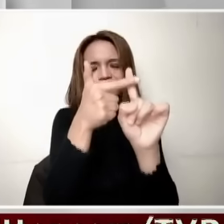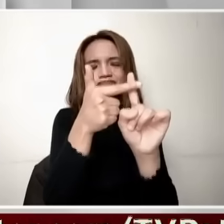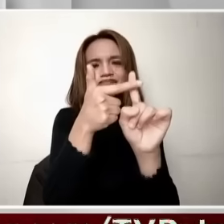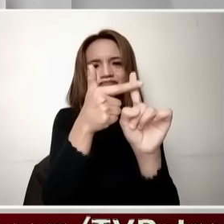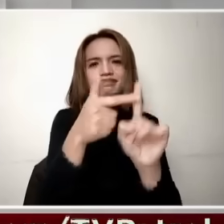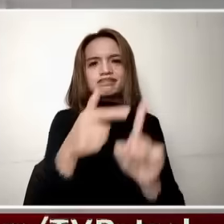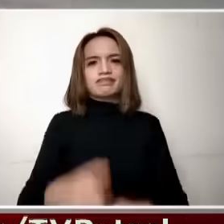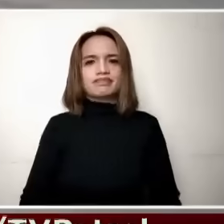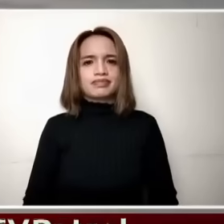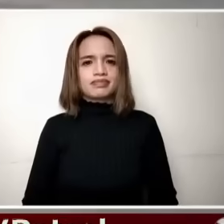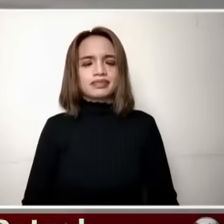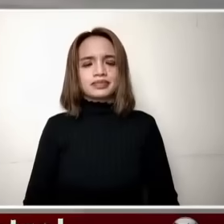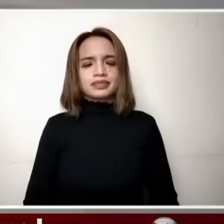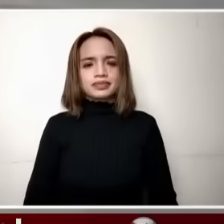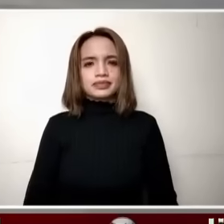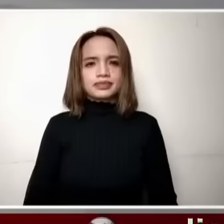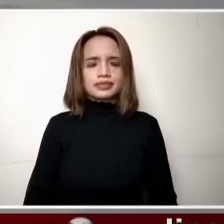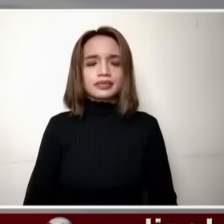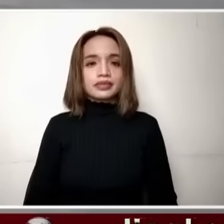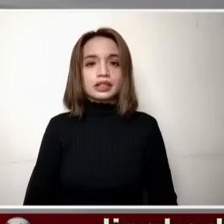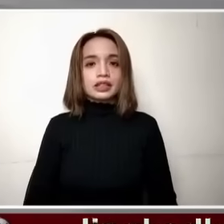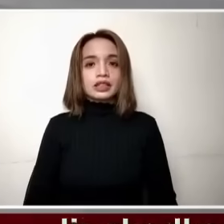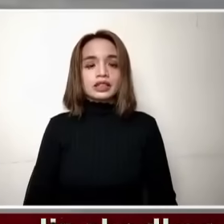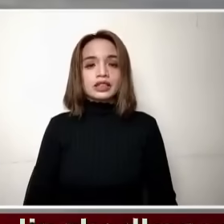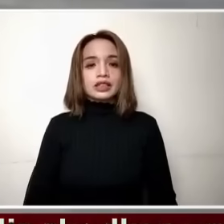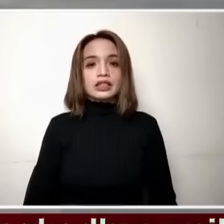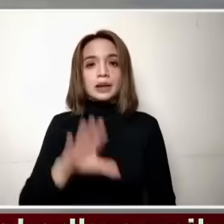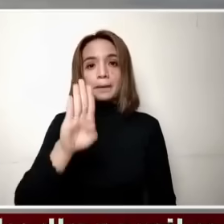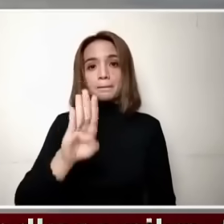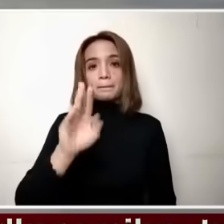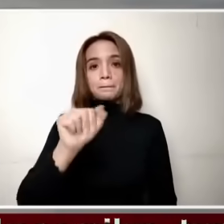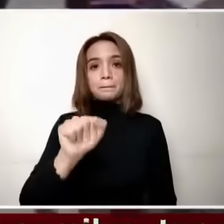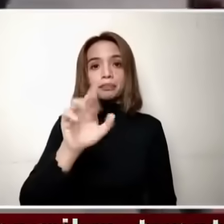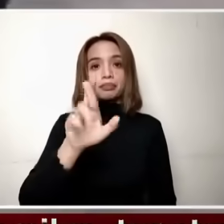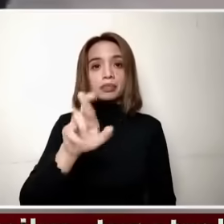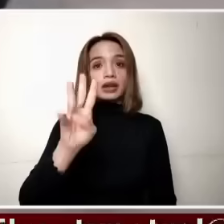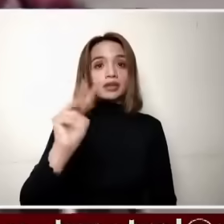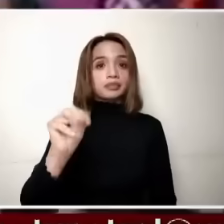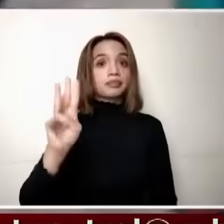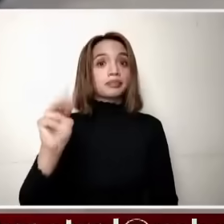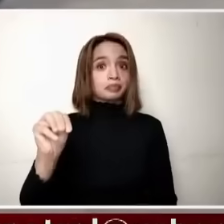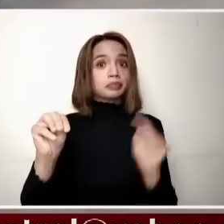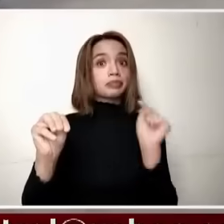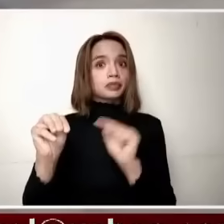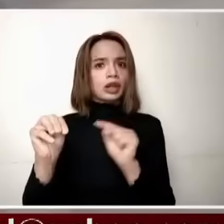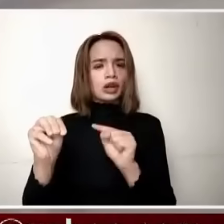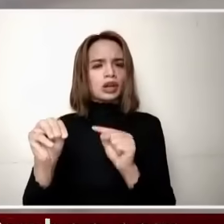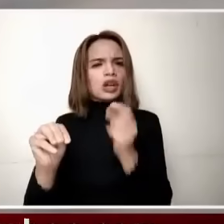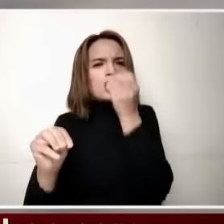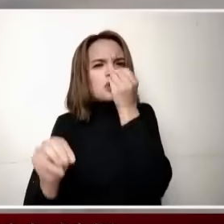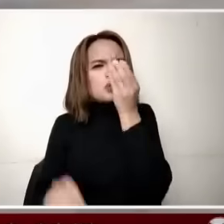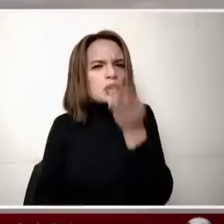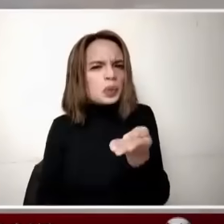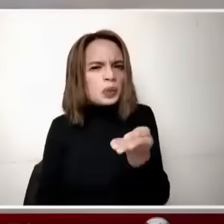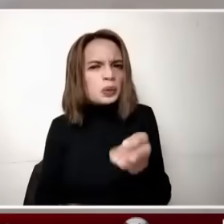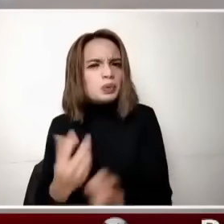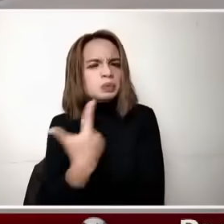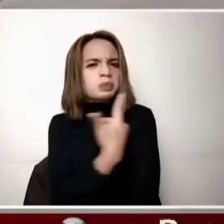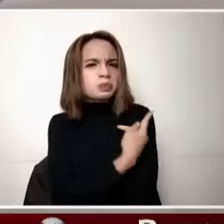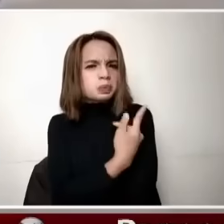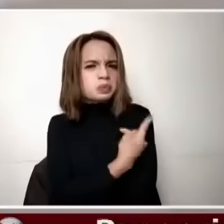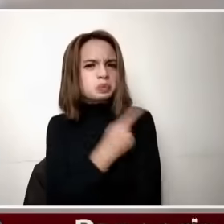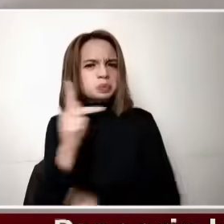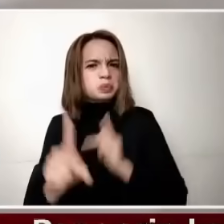doses kada araw. Sa Bangsamoro Autonomous Region in Muslim Mindanao, kung saan pinakakaunti ang nabakunahang populasyon,